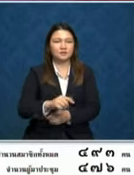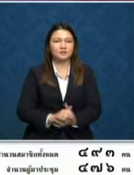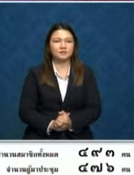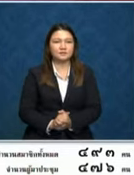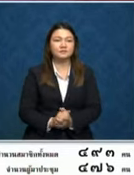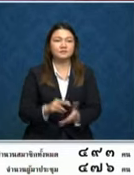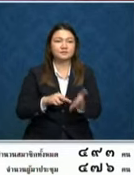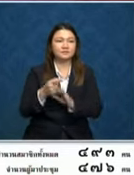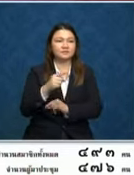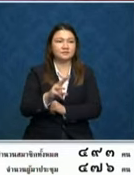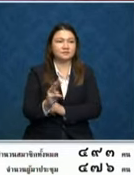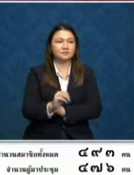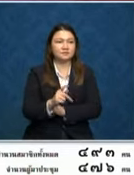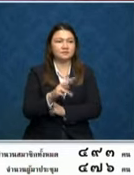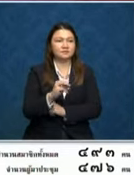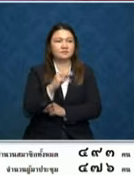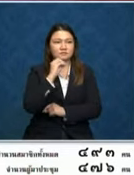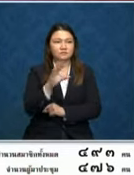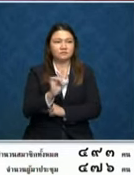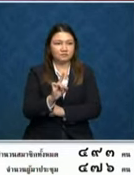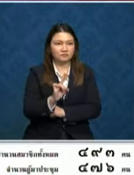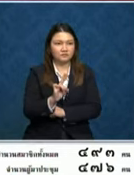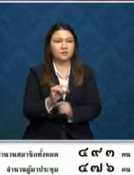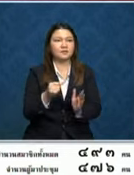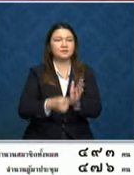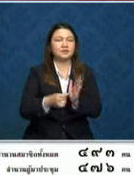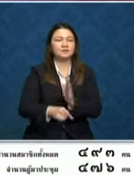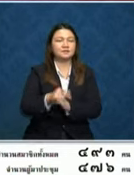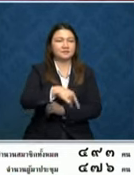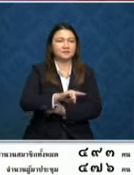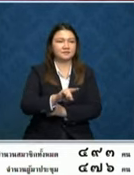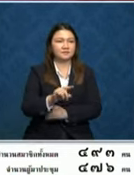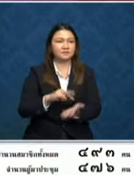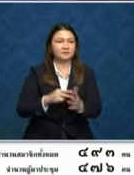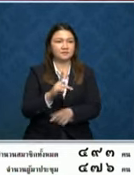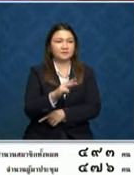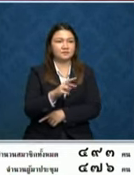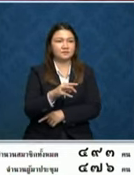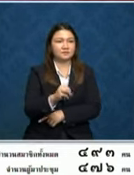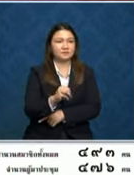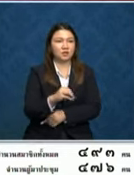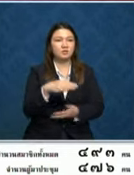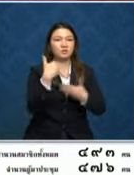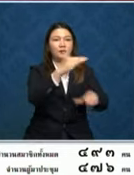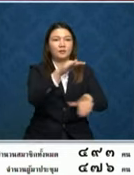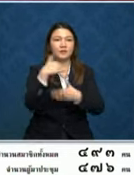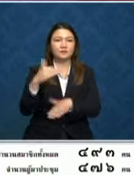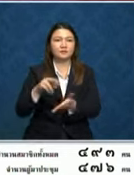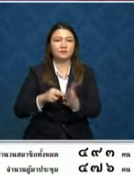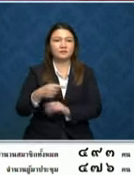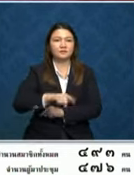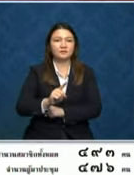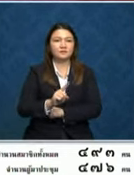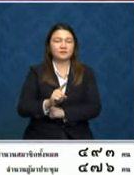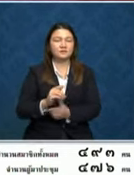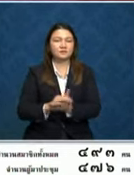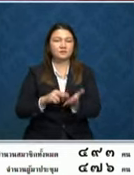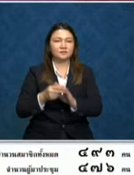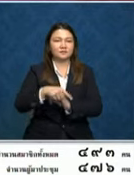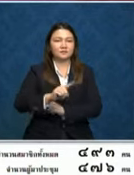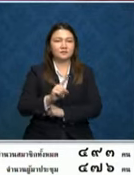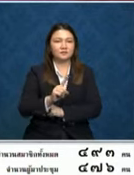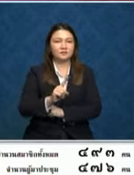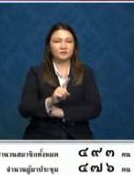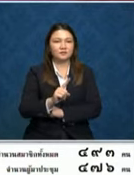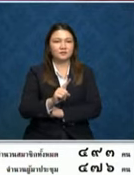แล้วก็ตัวชี้วัดนะครับเรื่องของการจัดเก็บภาษีศุลกากรนะครับซึ่งก็มีประสิทธิภาพและประสิทธิผลเป็นธรรม